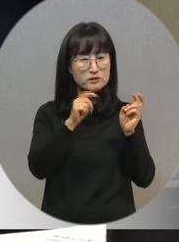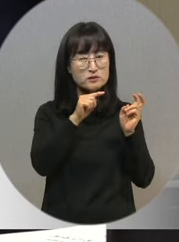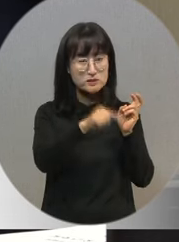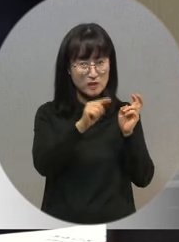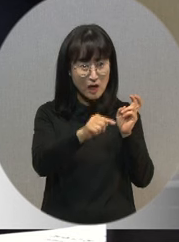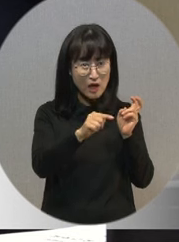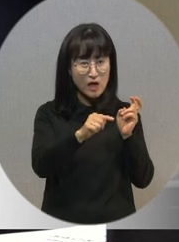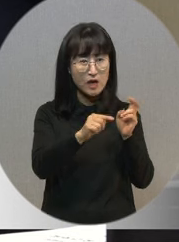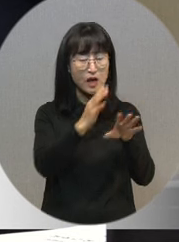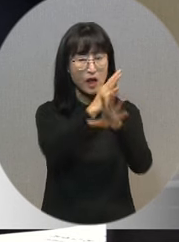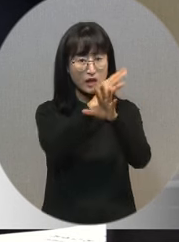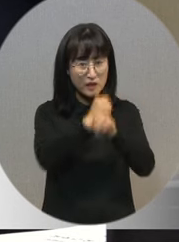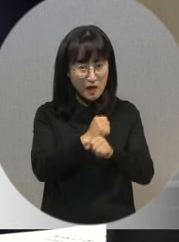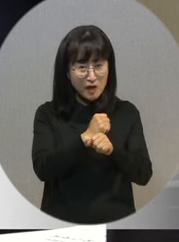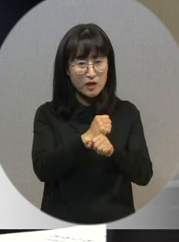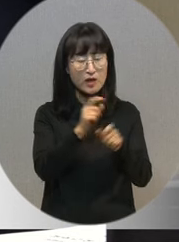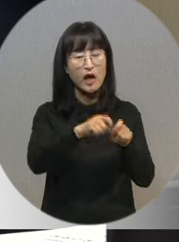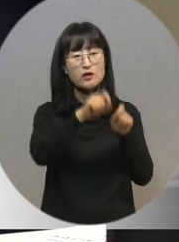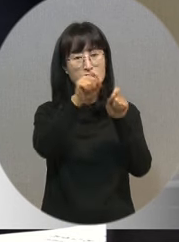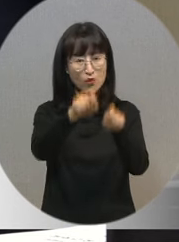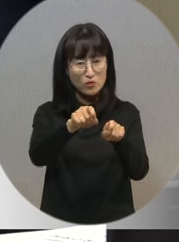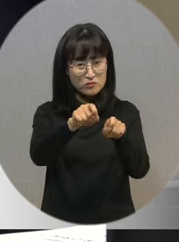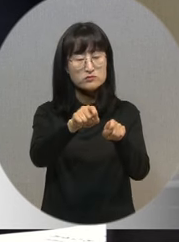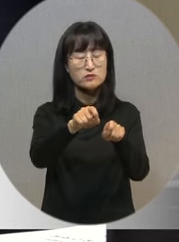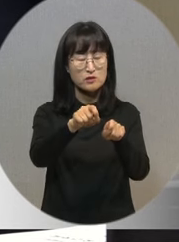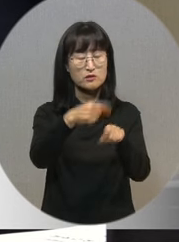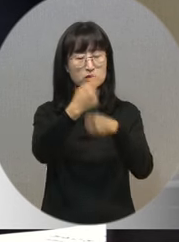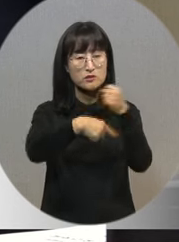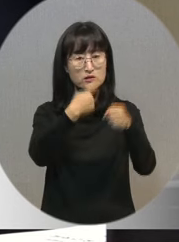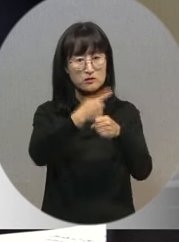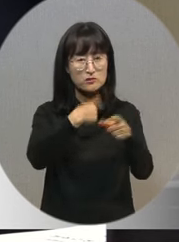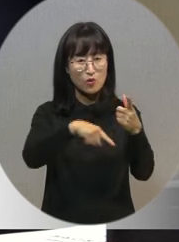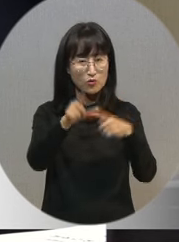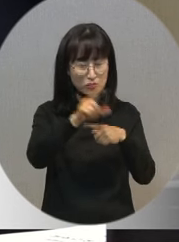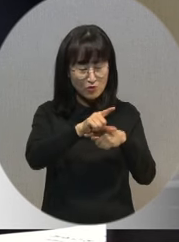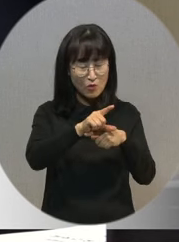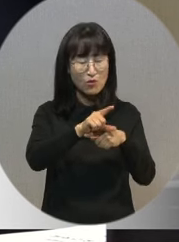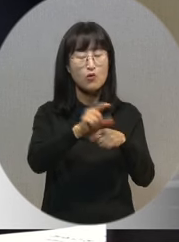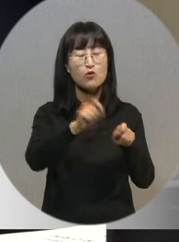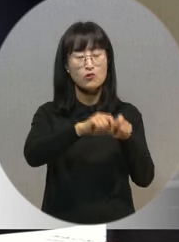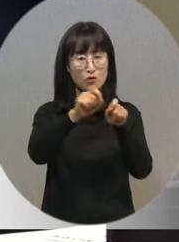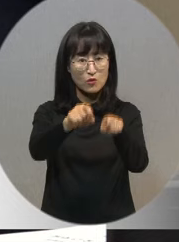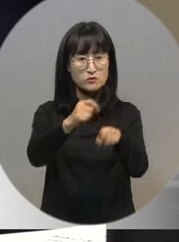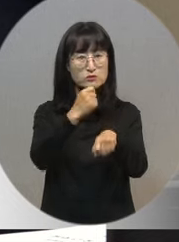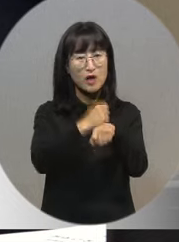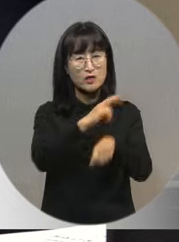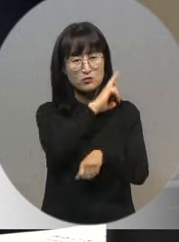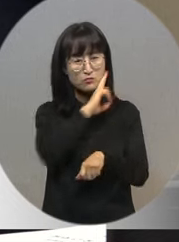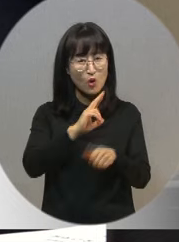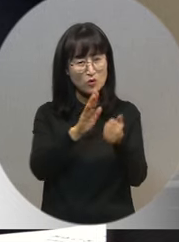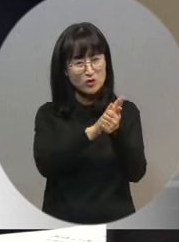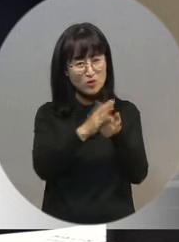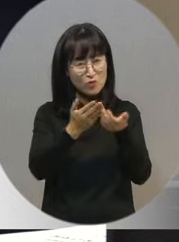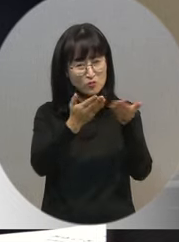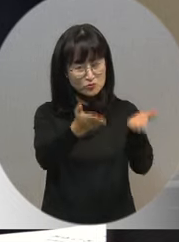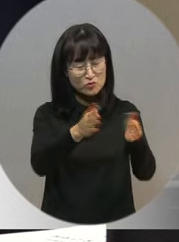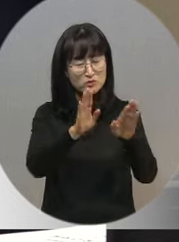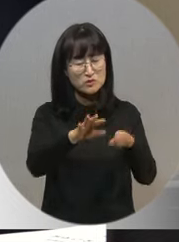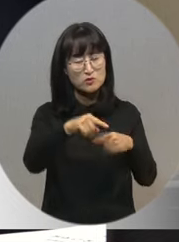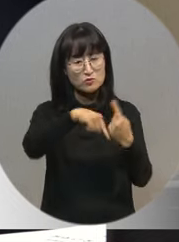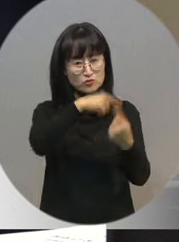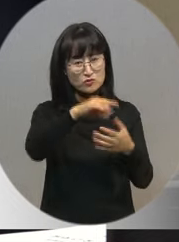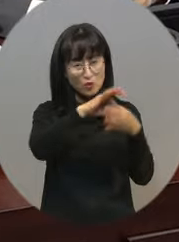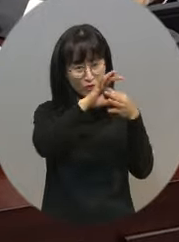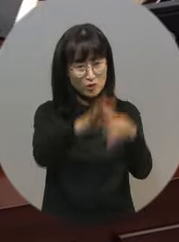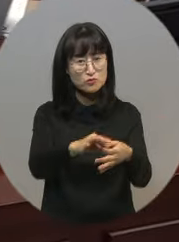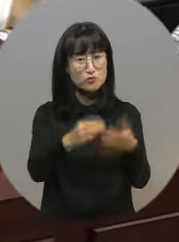측에 역으로 연장 계약을 요청하여 1년간 계약 기간을 연장토록 편의를 제공하여 지금까지 운영하도록